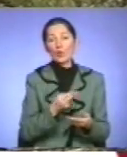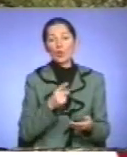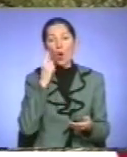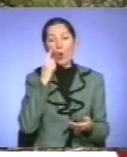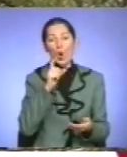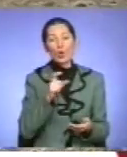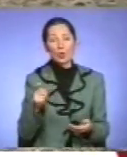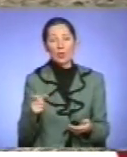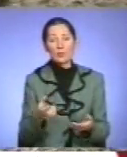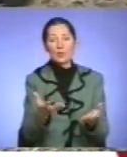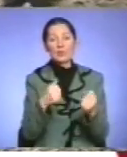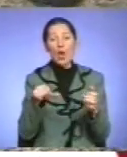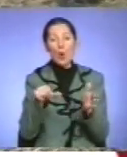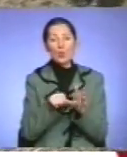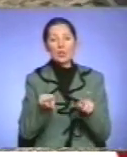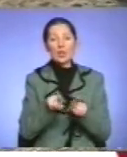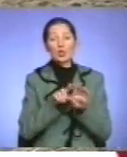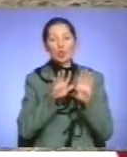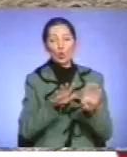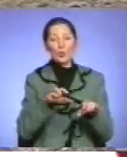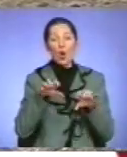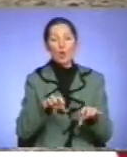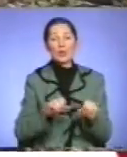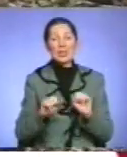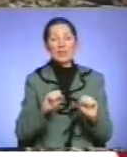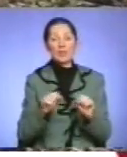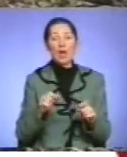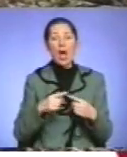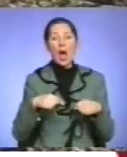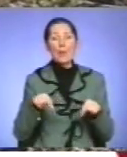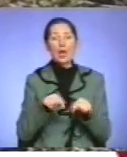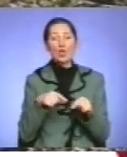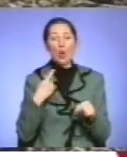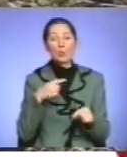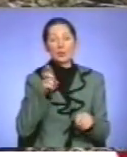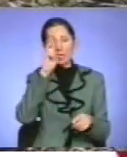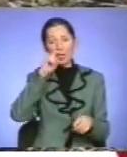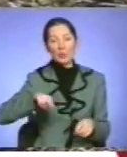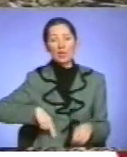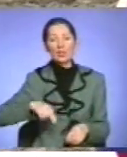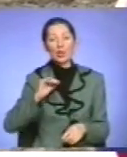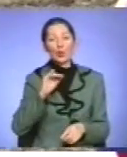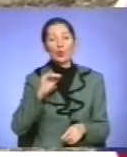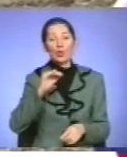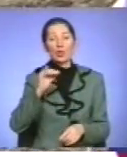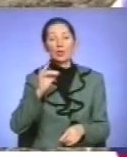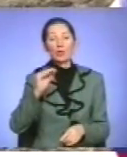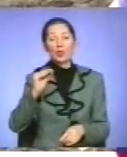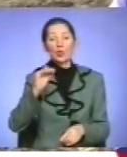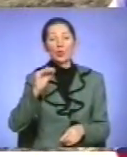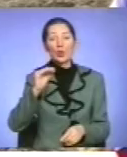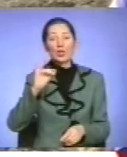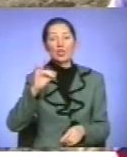взяв участь заступник голови, керівник апарату облдержадміністрації Юрій Желіховський. Ви знаєте, це один